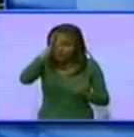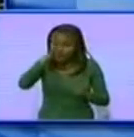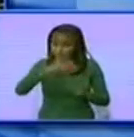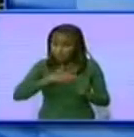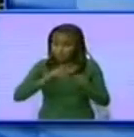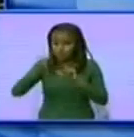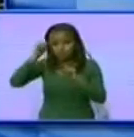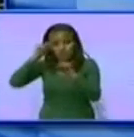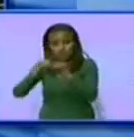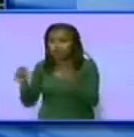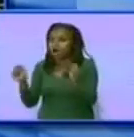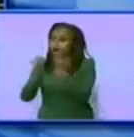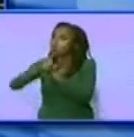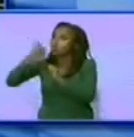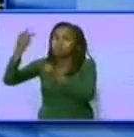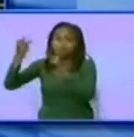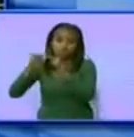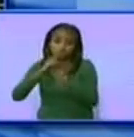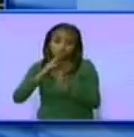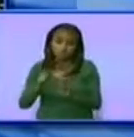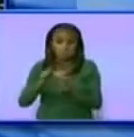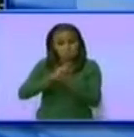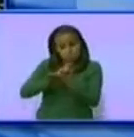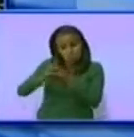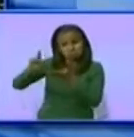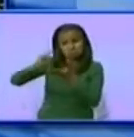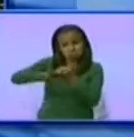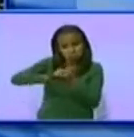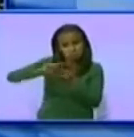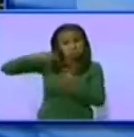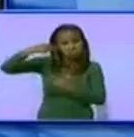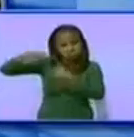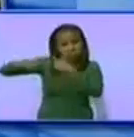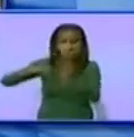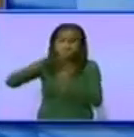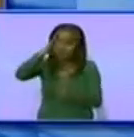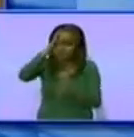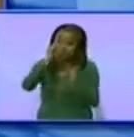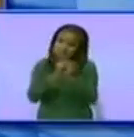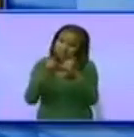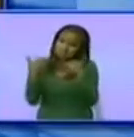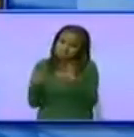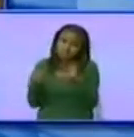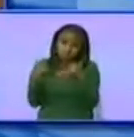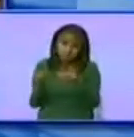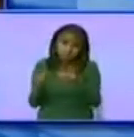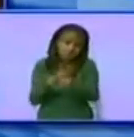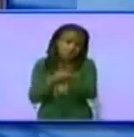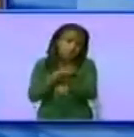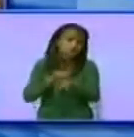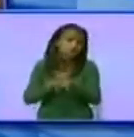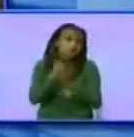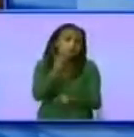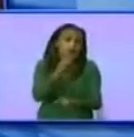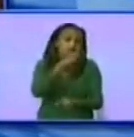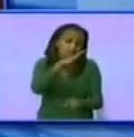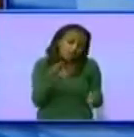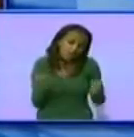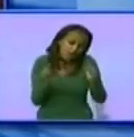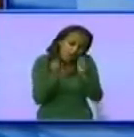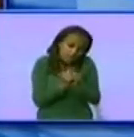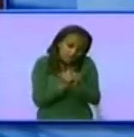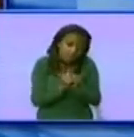የሚኖሩት ያ በሳምንት አንድ ጊዜ እየሄድኩኝ ነው እዛ አባቴ ጋር የምጫወተው ረጅም ጊዜ ግን ከእናቴ ጋር ነው